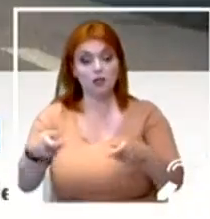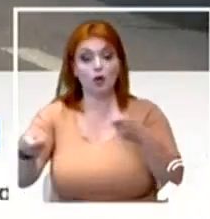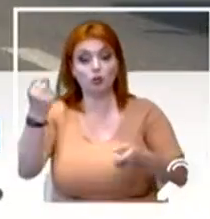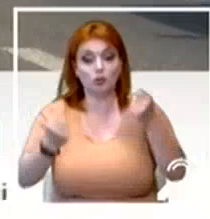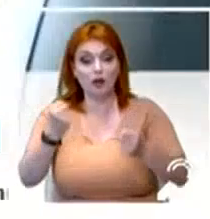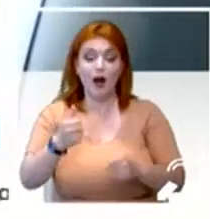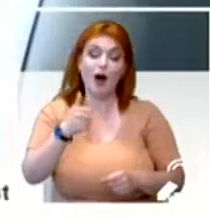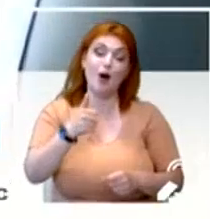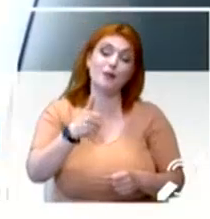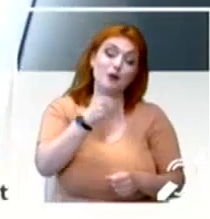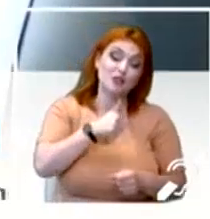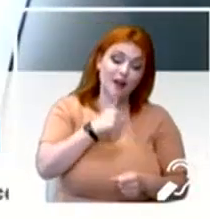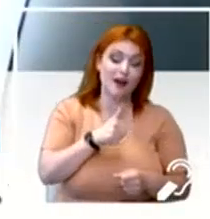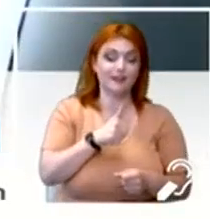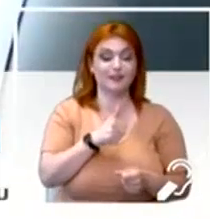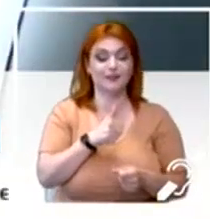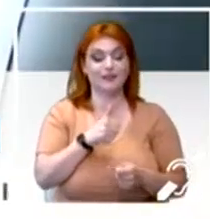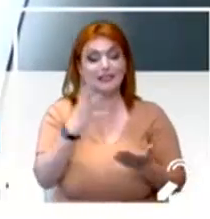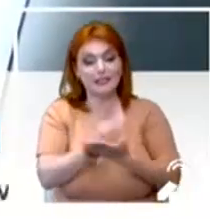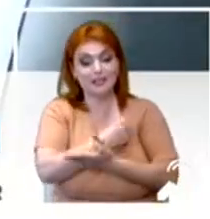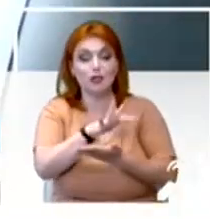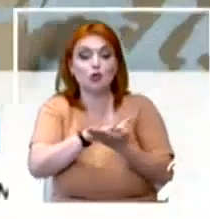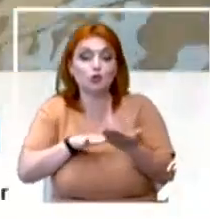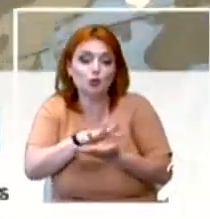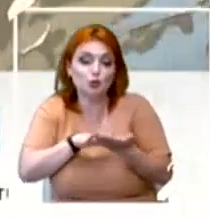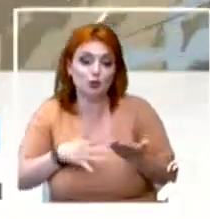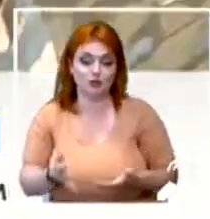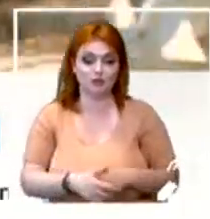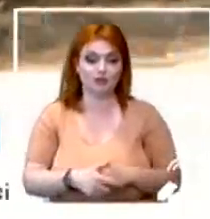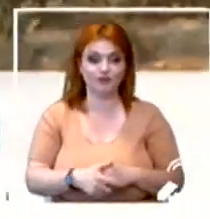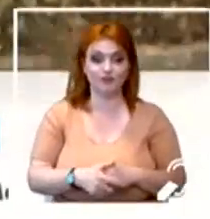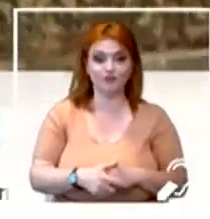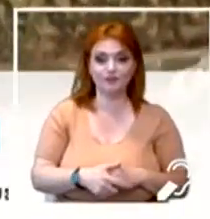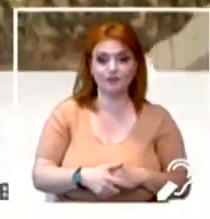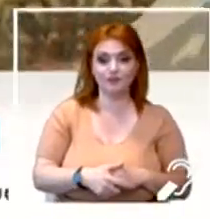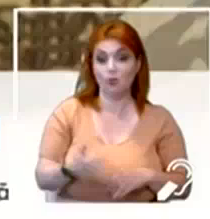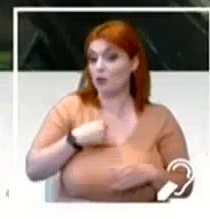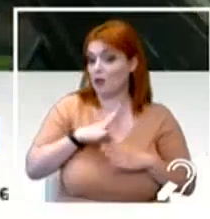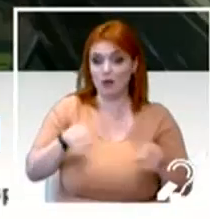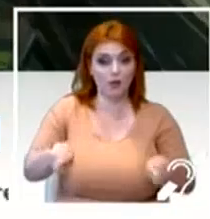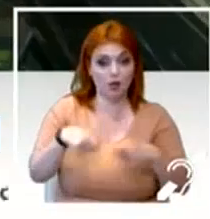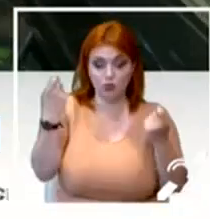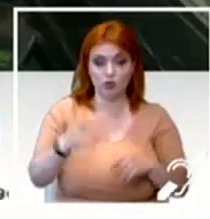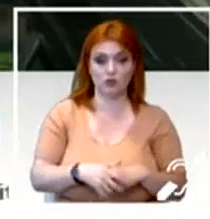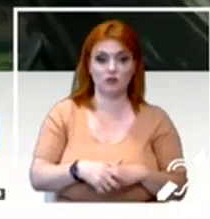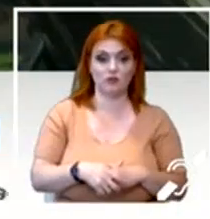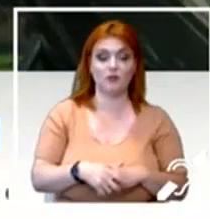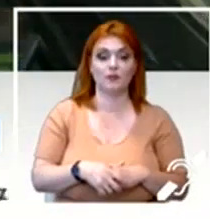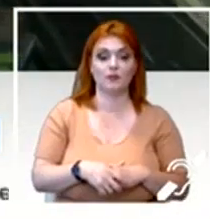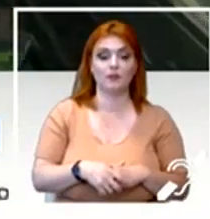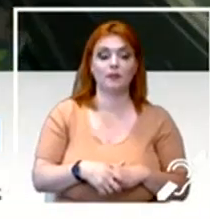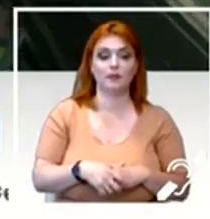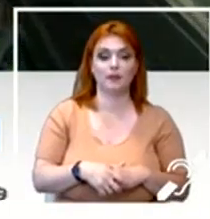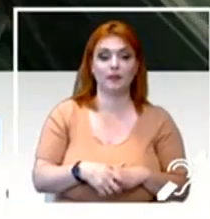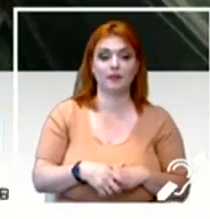găsească o scuză pentru că au încălcat regulamentul circulației rutiere. Până mâine eu n-am avut nicio încălcare. Eu am o audiere la camera specială